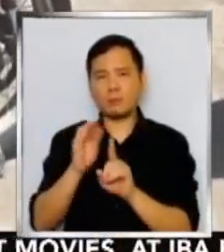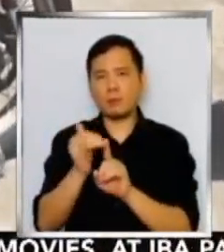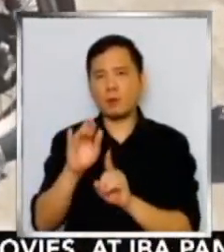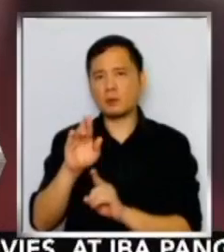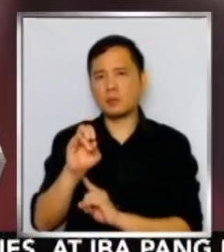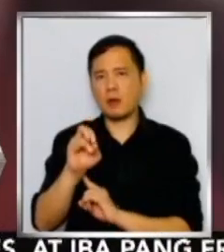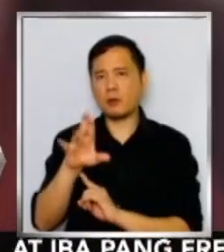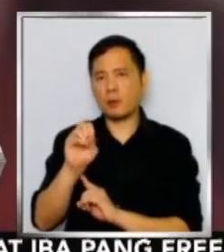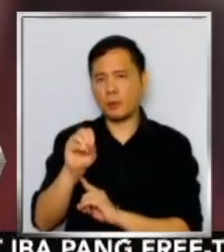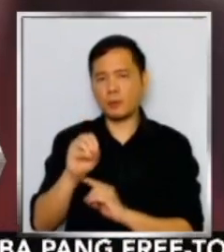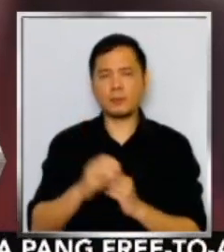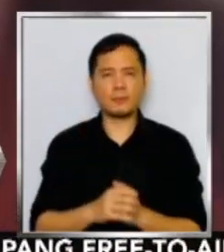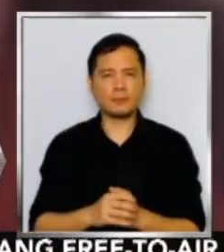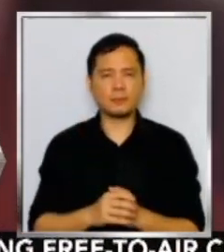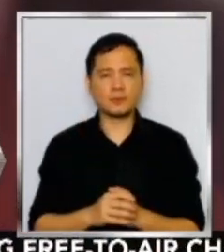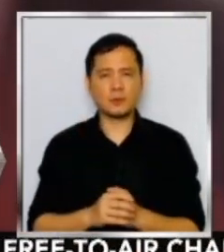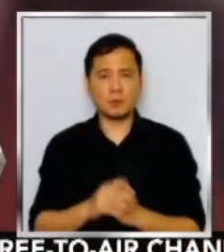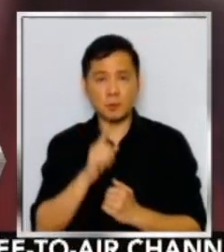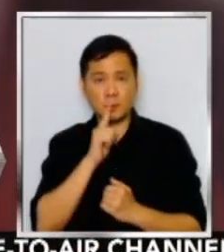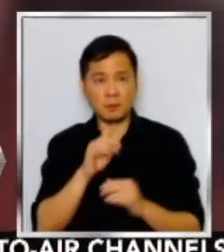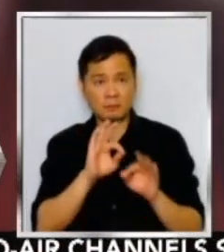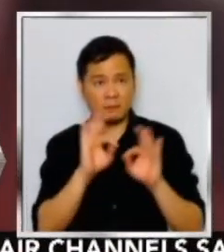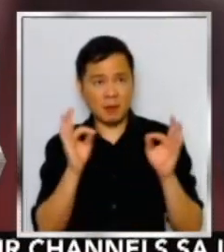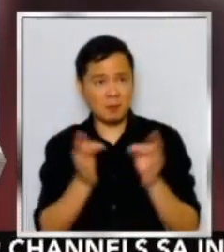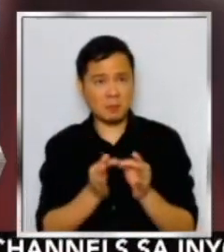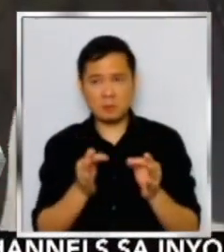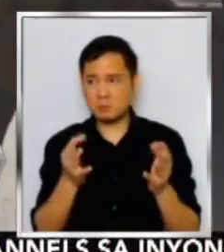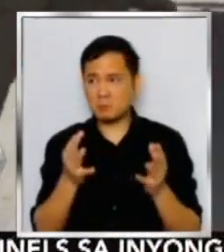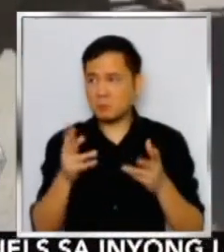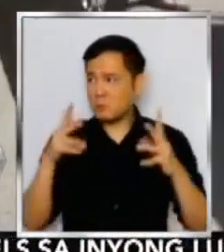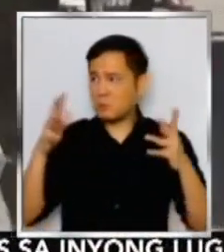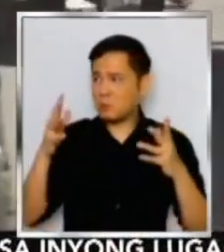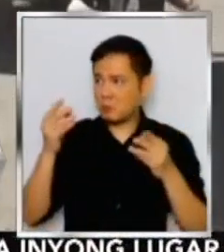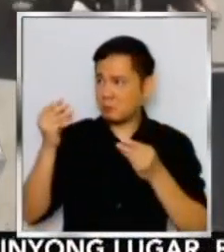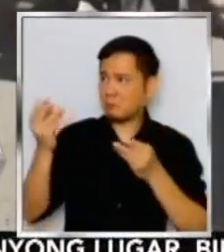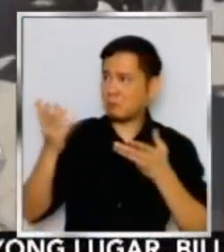ni Balkin, wala naman silang natatanggap na banta bago